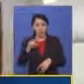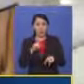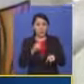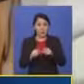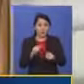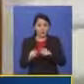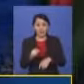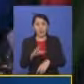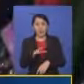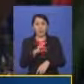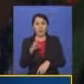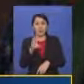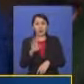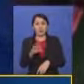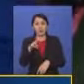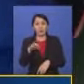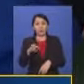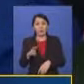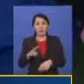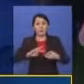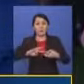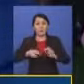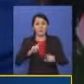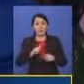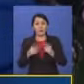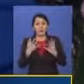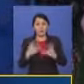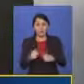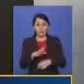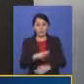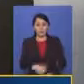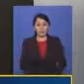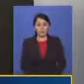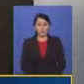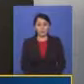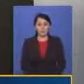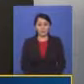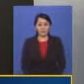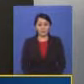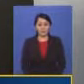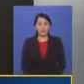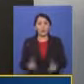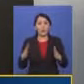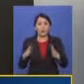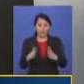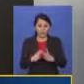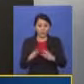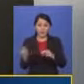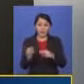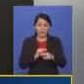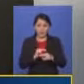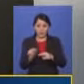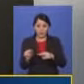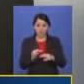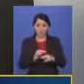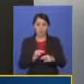да тексерген. Бірақ жергілікті билік туындаған проблеманы дер кезінде шешкен. Бізге бәрін жөндеп беріп жатыр.